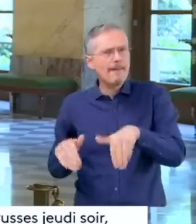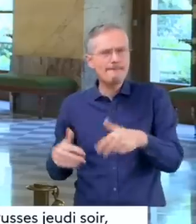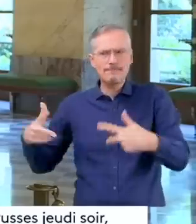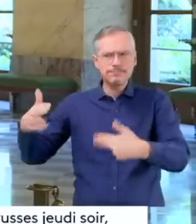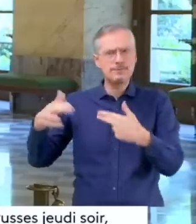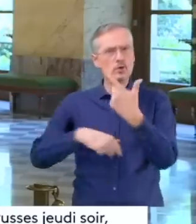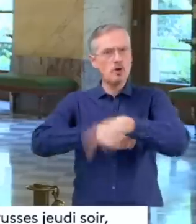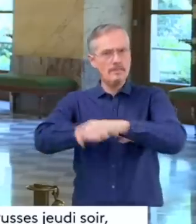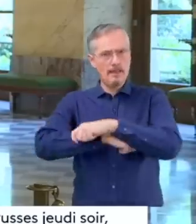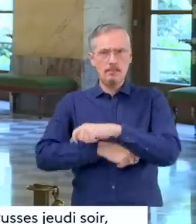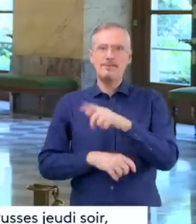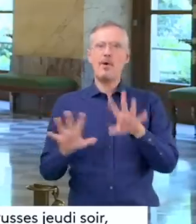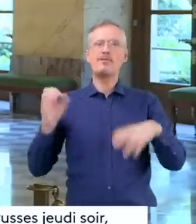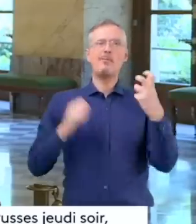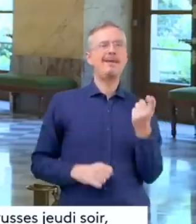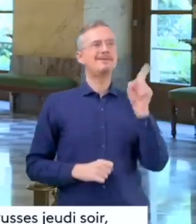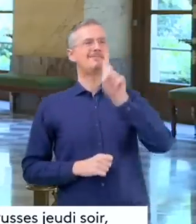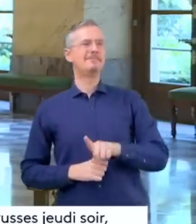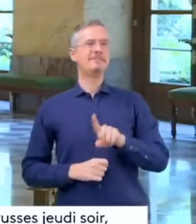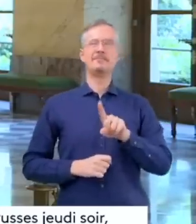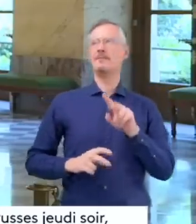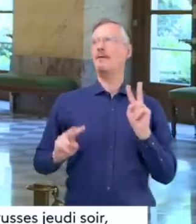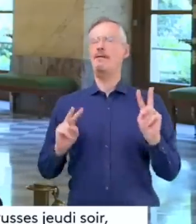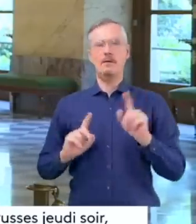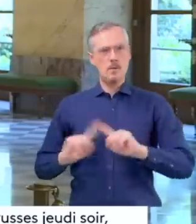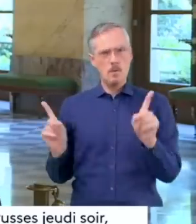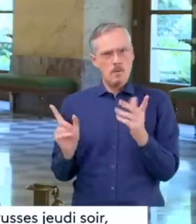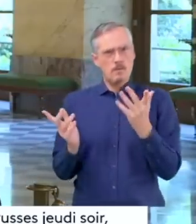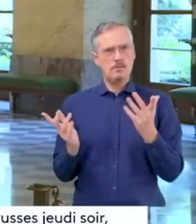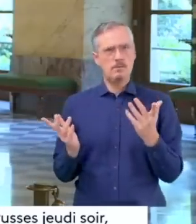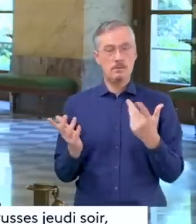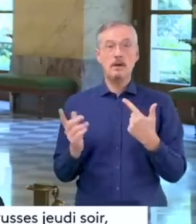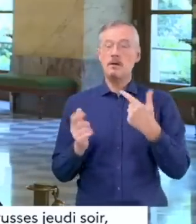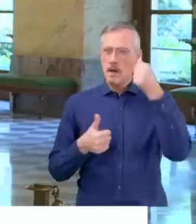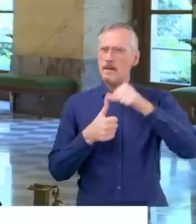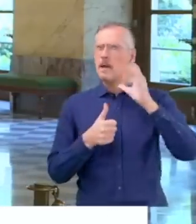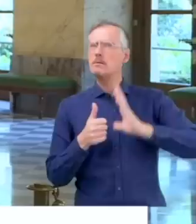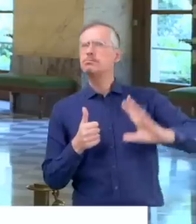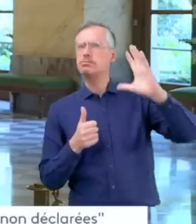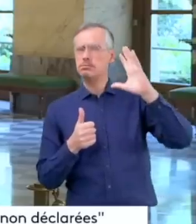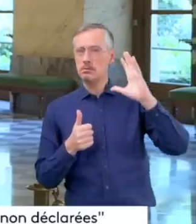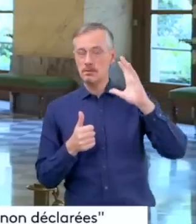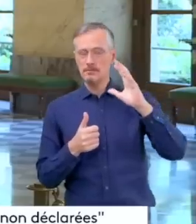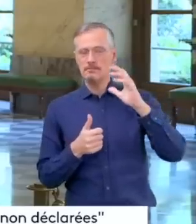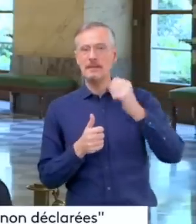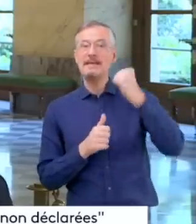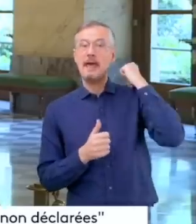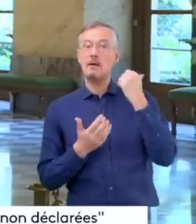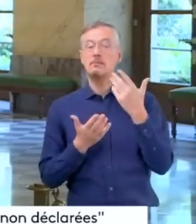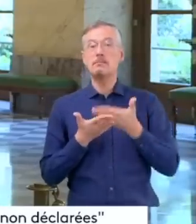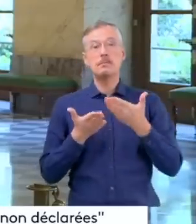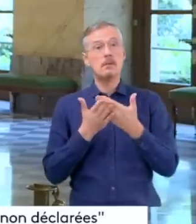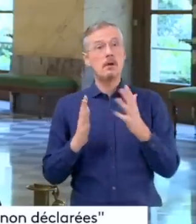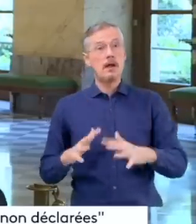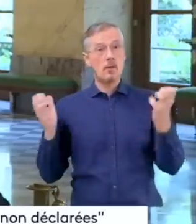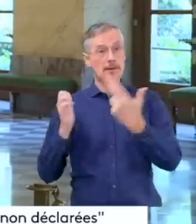que ce député ne puisse pas siéger dans l'Assemblée nationale. Et je rappelle plutôt que c'est ce qui s'est passé exactement hier à l'Assemblée nationale. L'ensemble